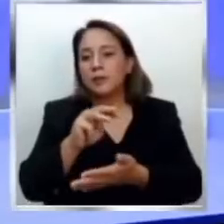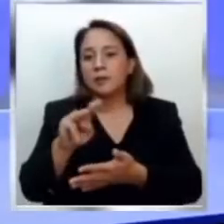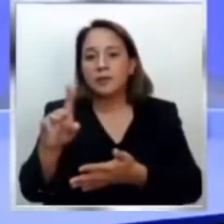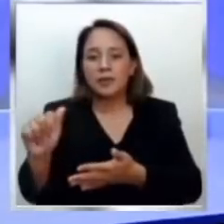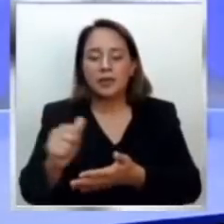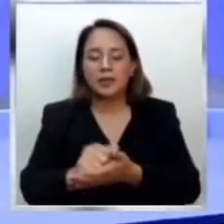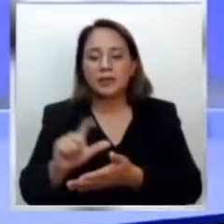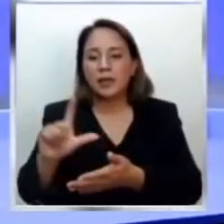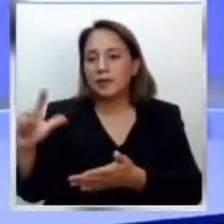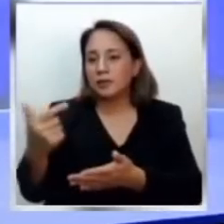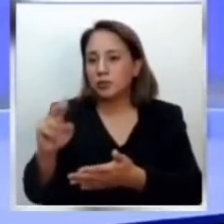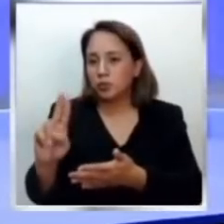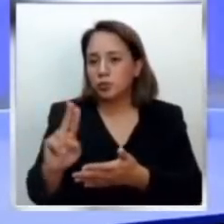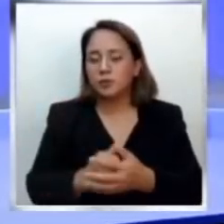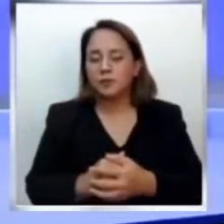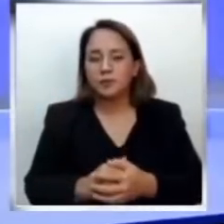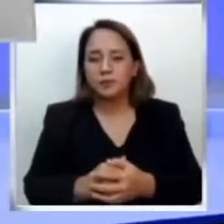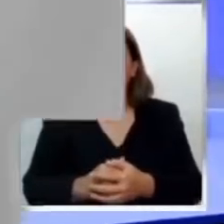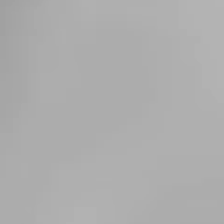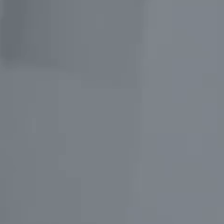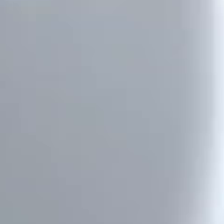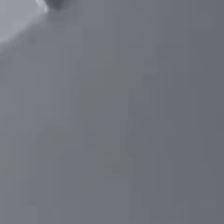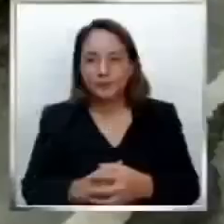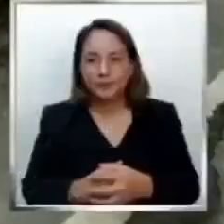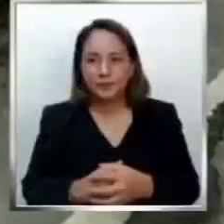pamahalaan. Yan ang tinutukan ni Oscar Oyla.